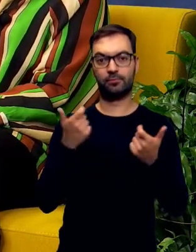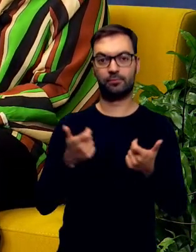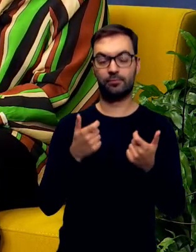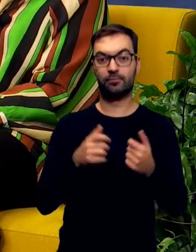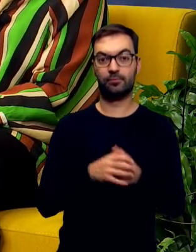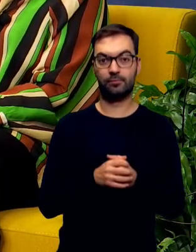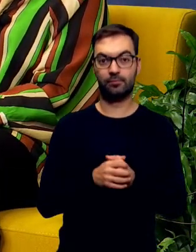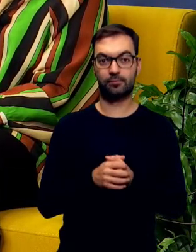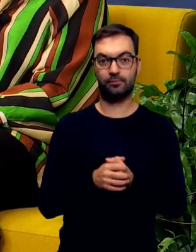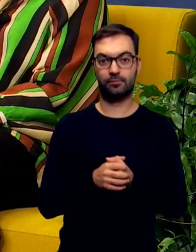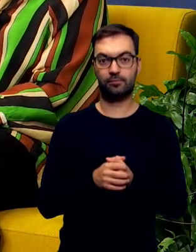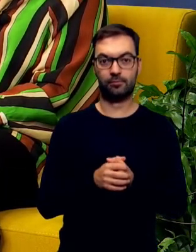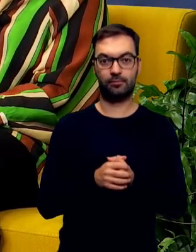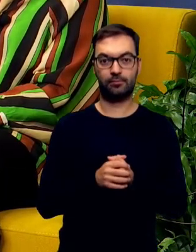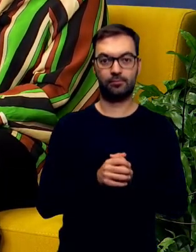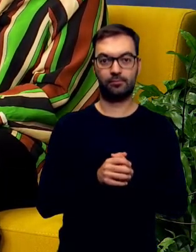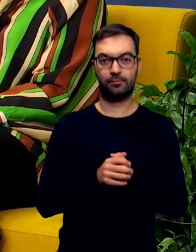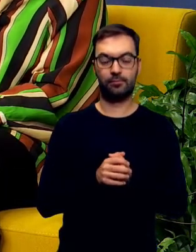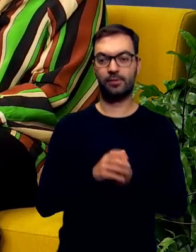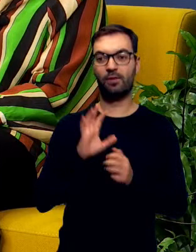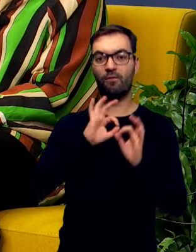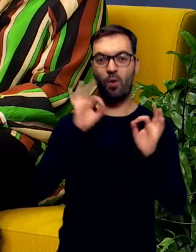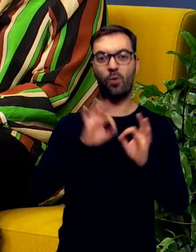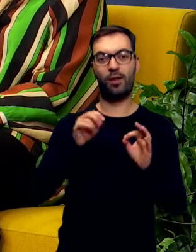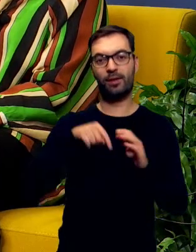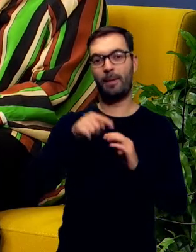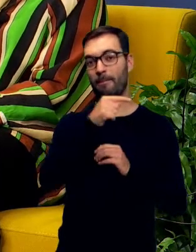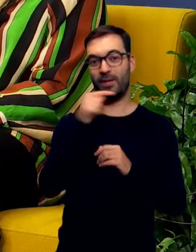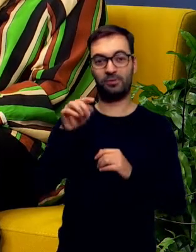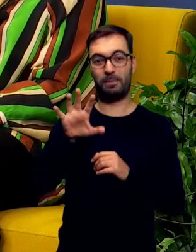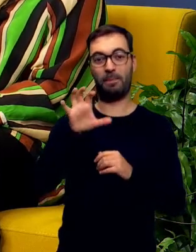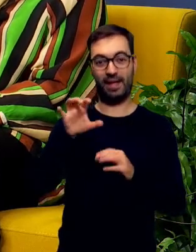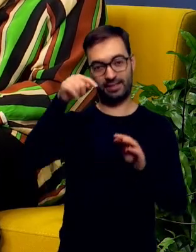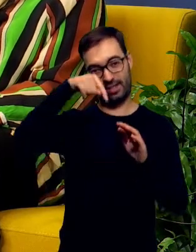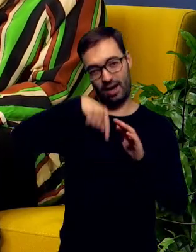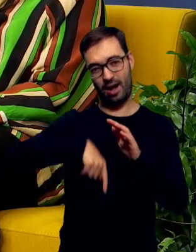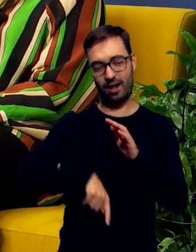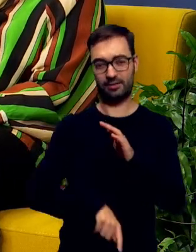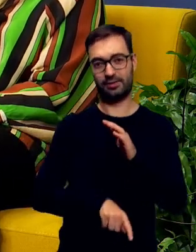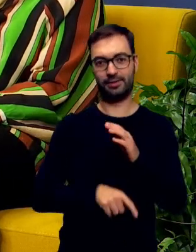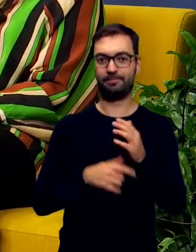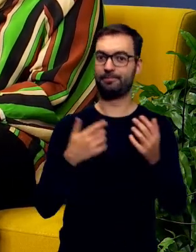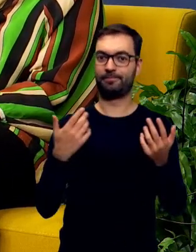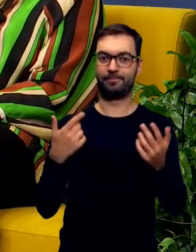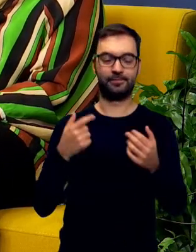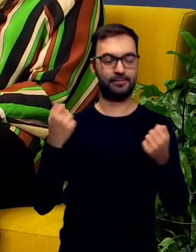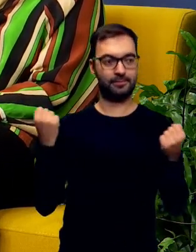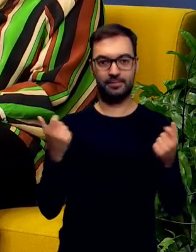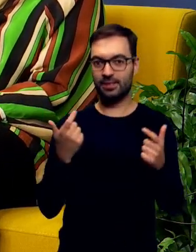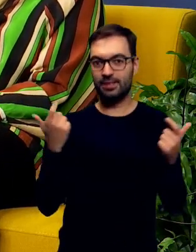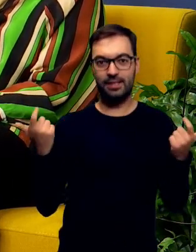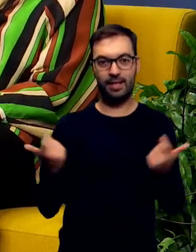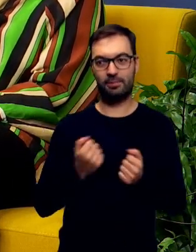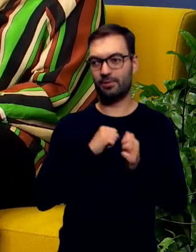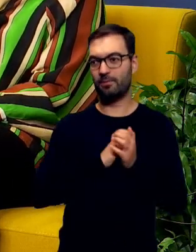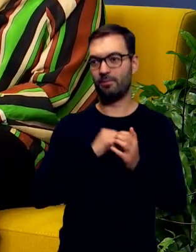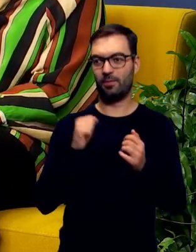zajęcie, działanie w ogóle tam na tym poziomie minus 500 niżej. To już jest samo